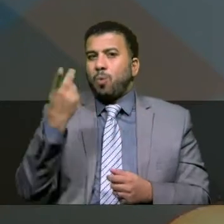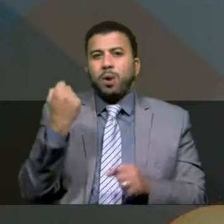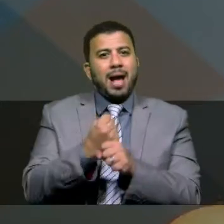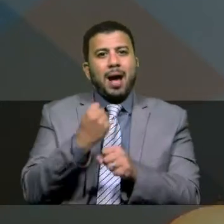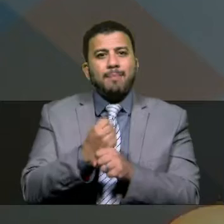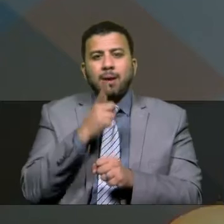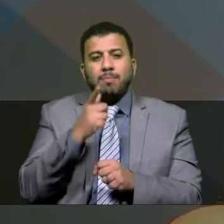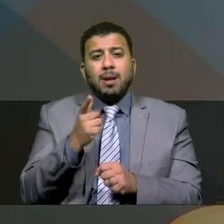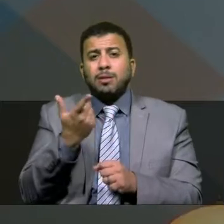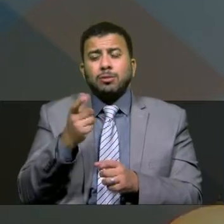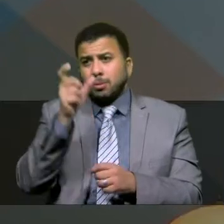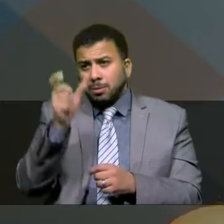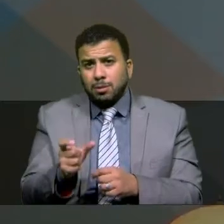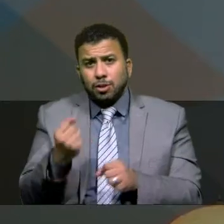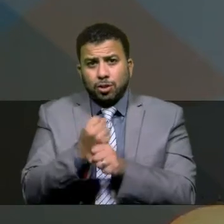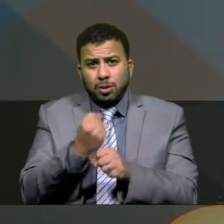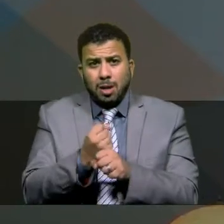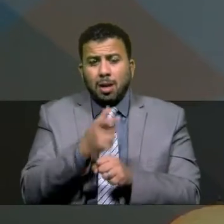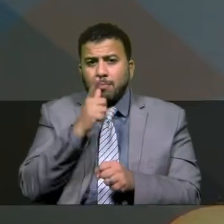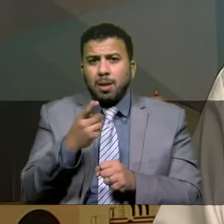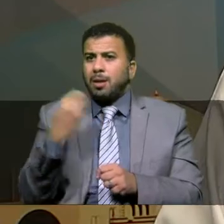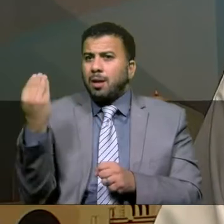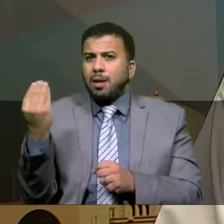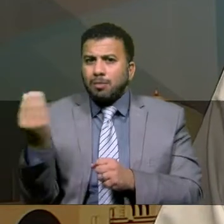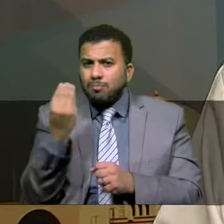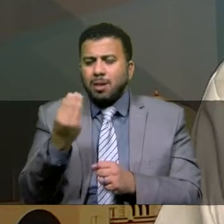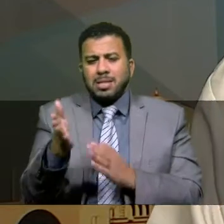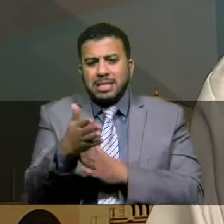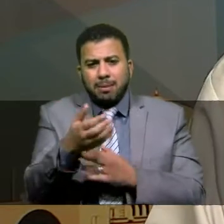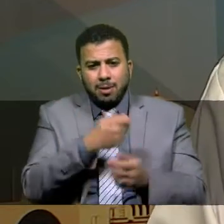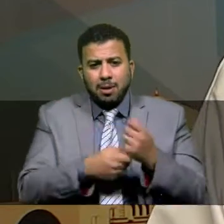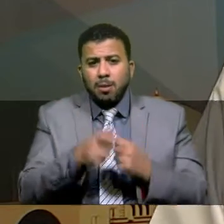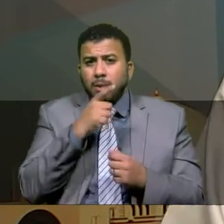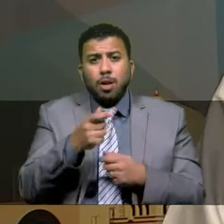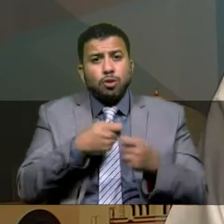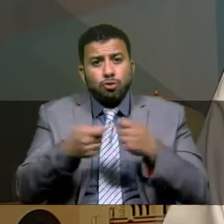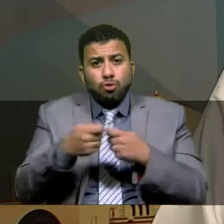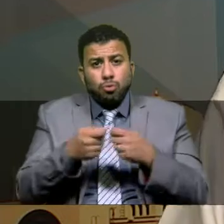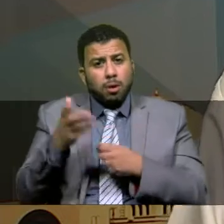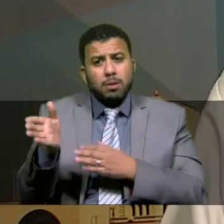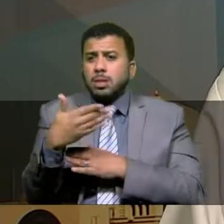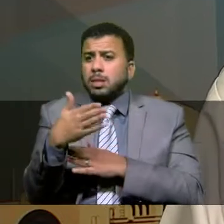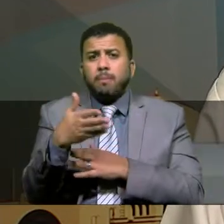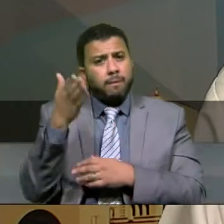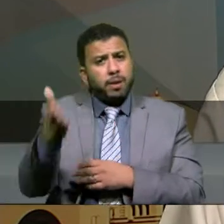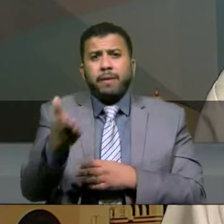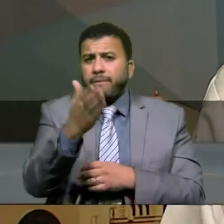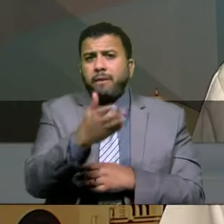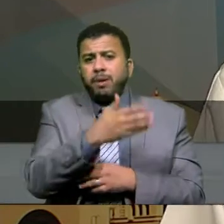أنها تخدم الصيادين وتخدم زواره. السوق مو بخالي، السوق فيه أسماك وفيه من كل مكان